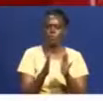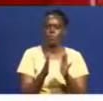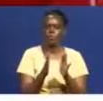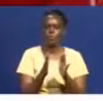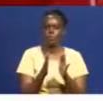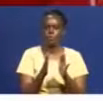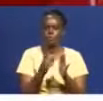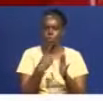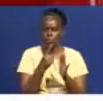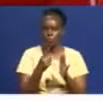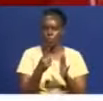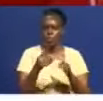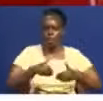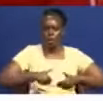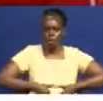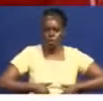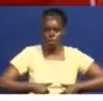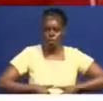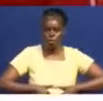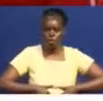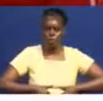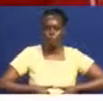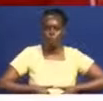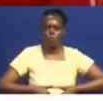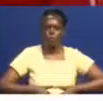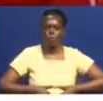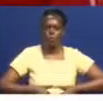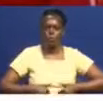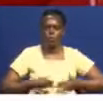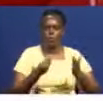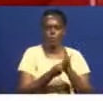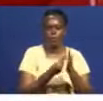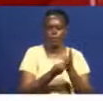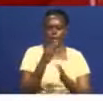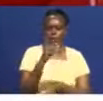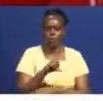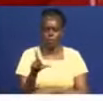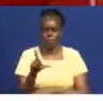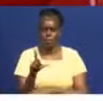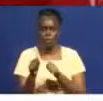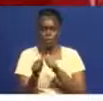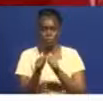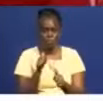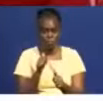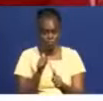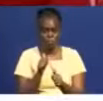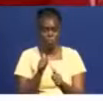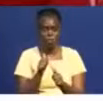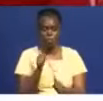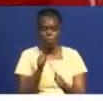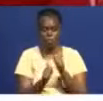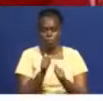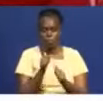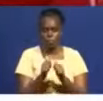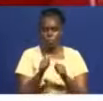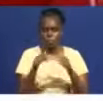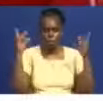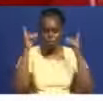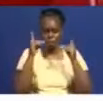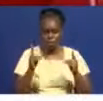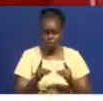Bispika, kuwaeleza vijana wa Kenya ya kwamba ile finance bill ambayo wameikataa, ambayo ndo